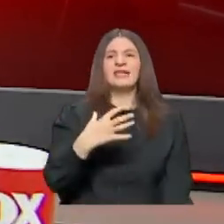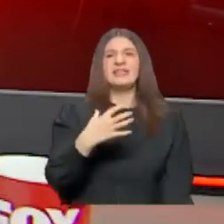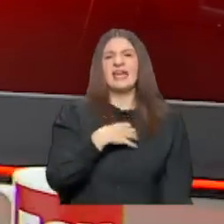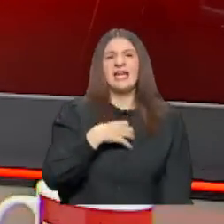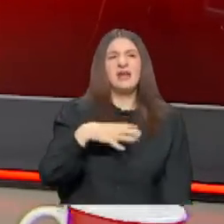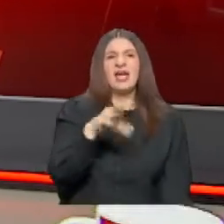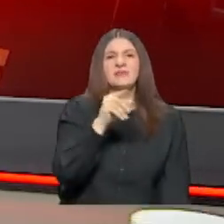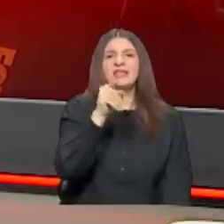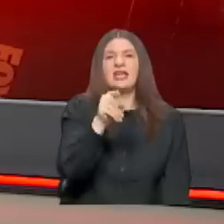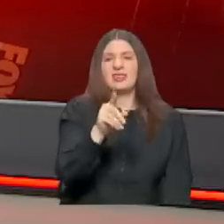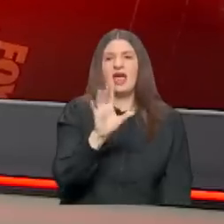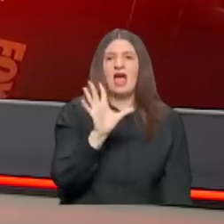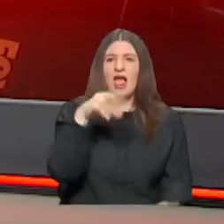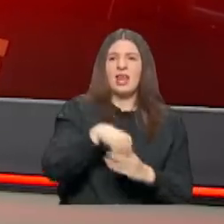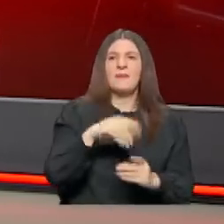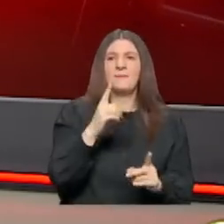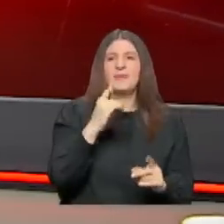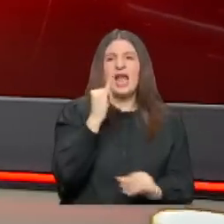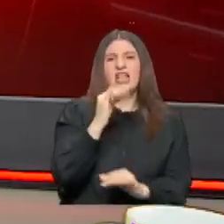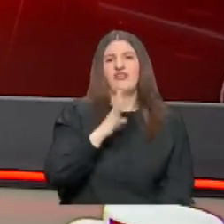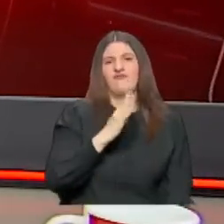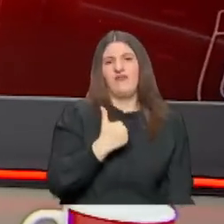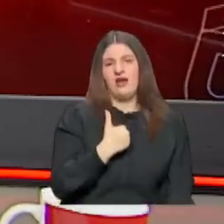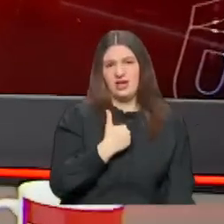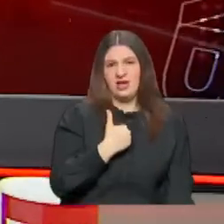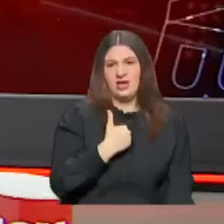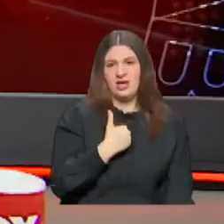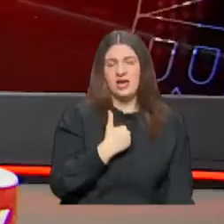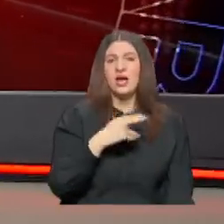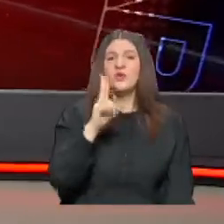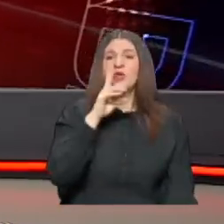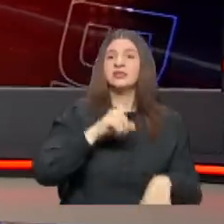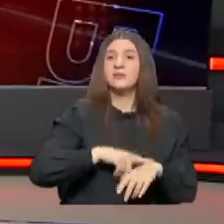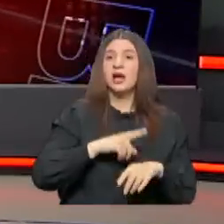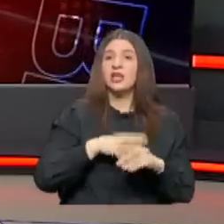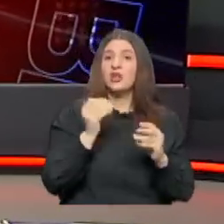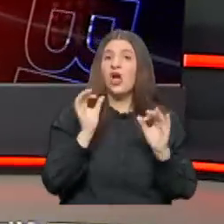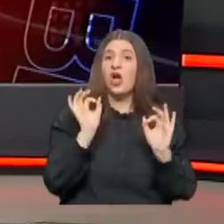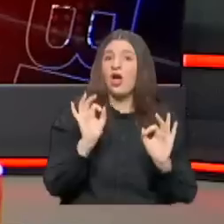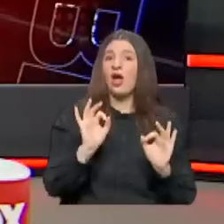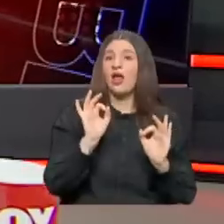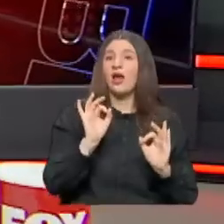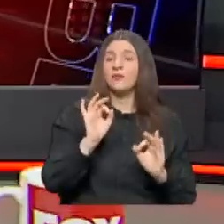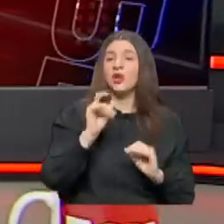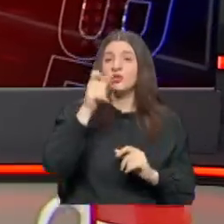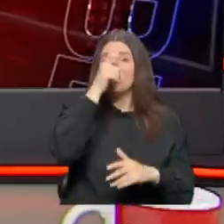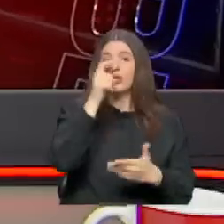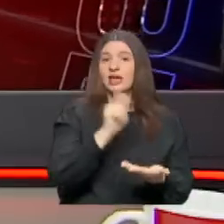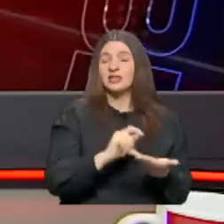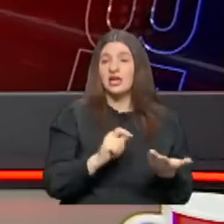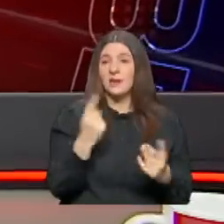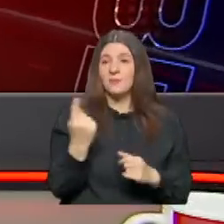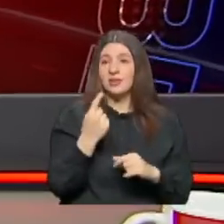kendimize, hepimize, size de dahil olmak üzere bir eleştirim var. Son zamanların önemli Türk yazarlarından